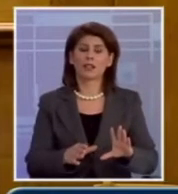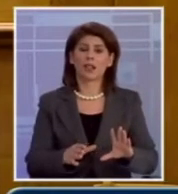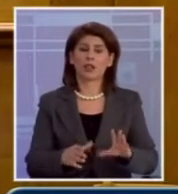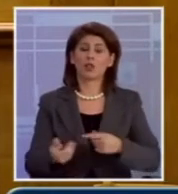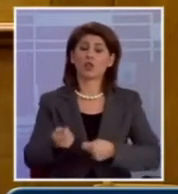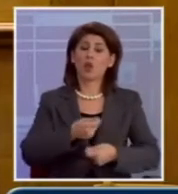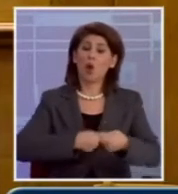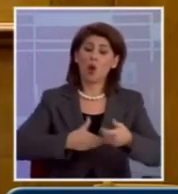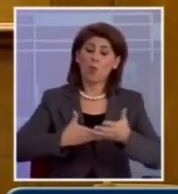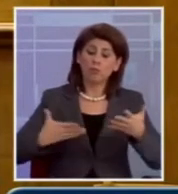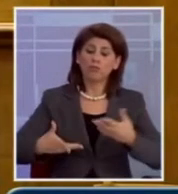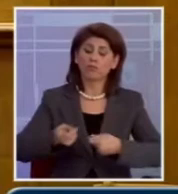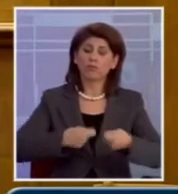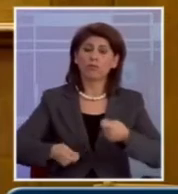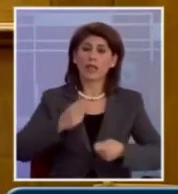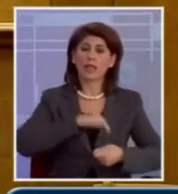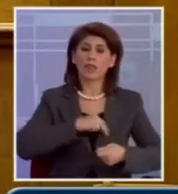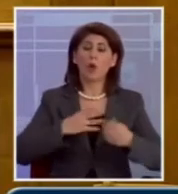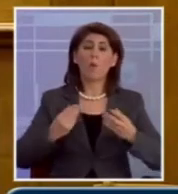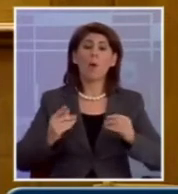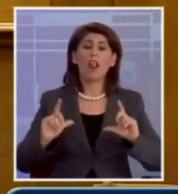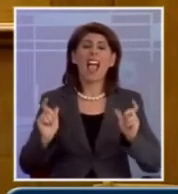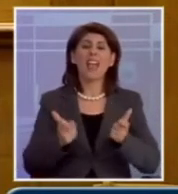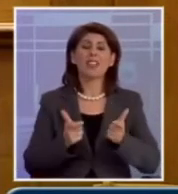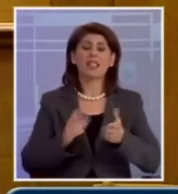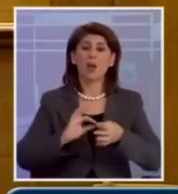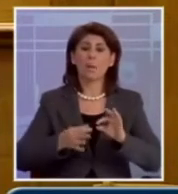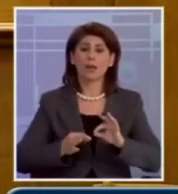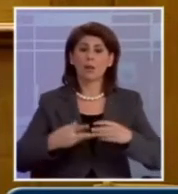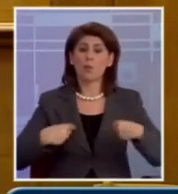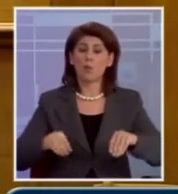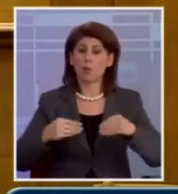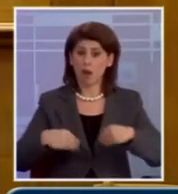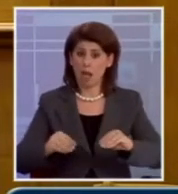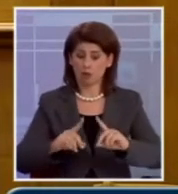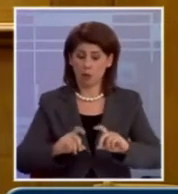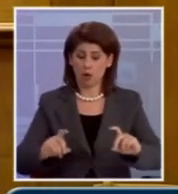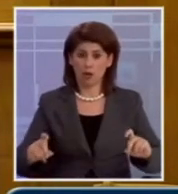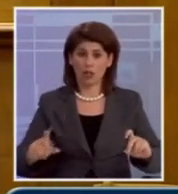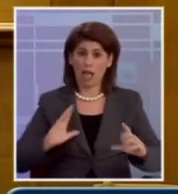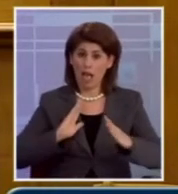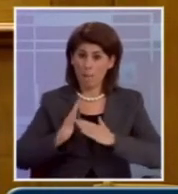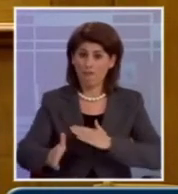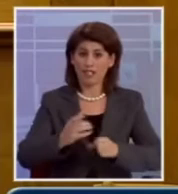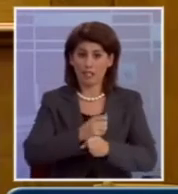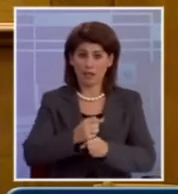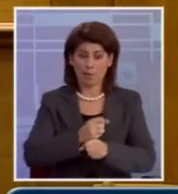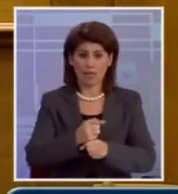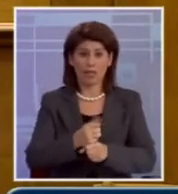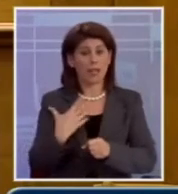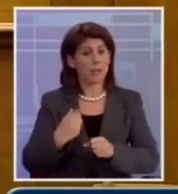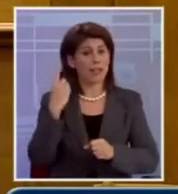κέρδος όταν οι πολυεθνικές πουλάνε το προϊόν τους απευθείας στα φαρμακεία. Υπήρχε